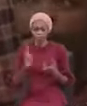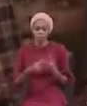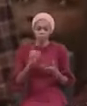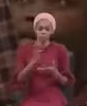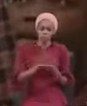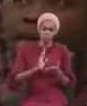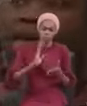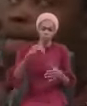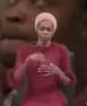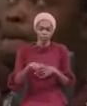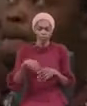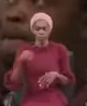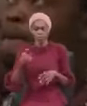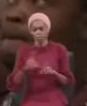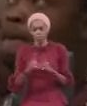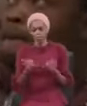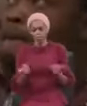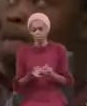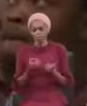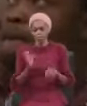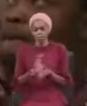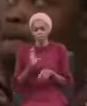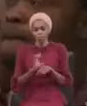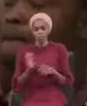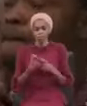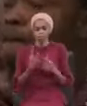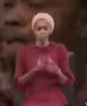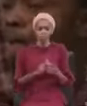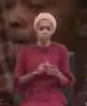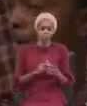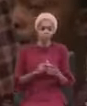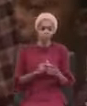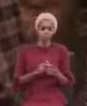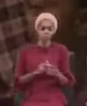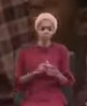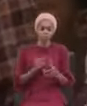Bible ou c'est une doctrine de notre